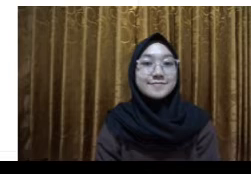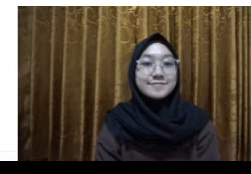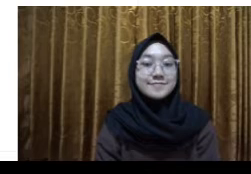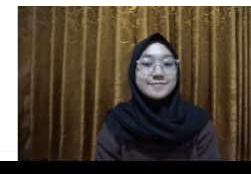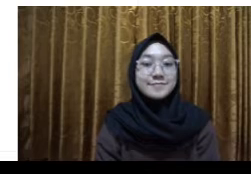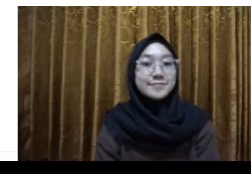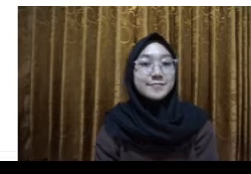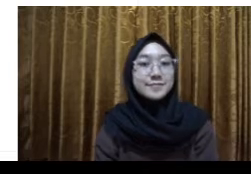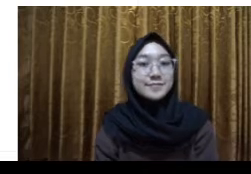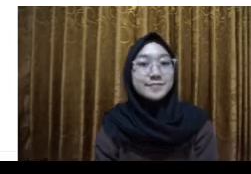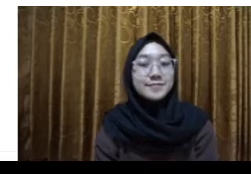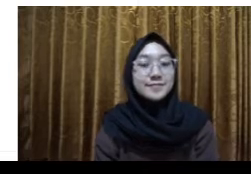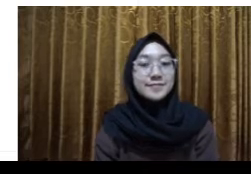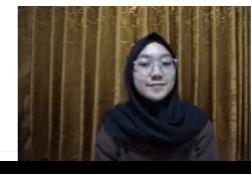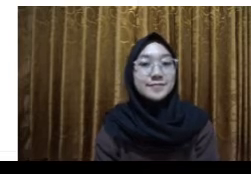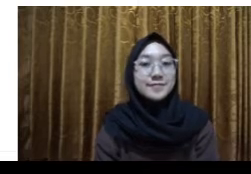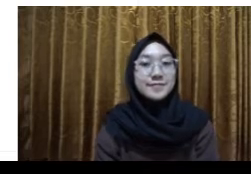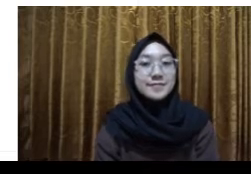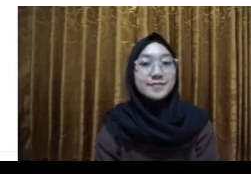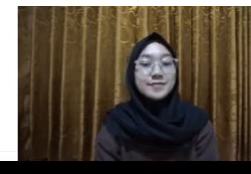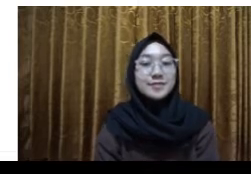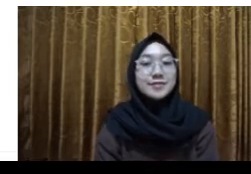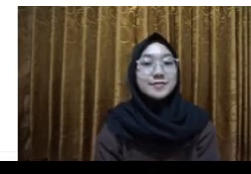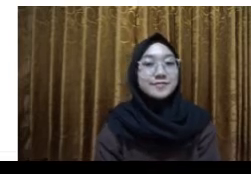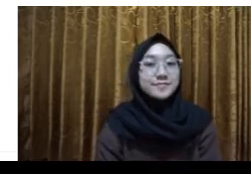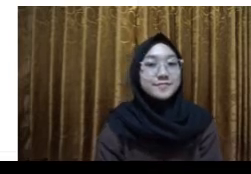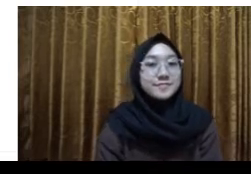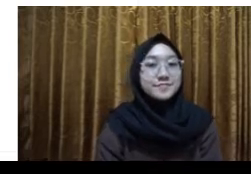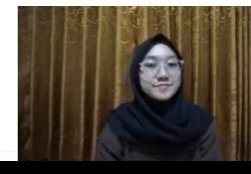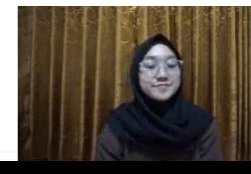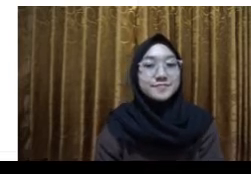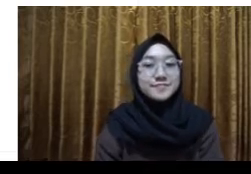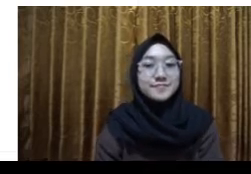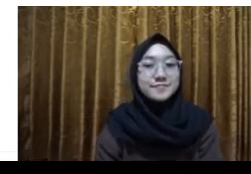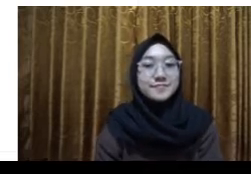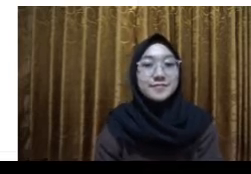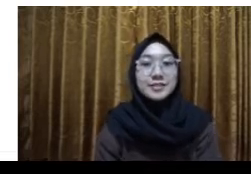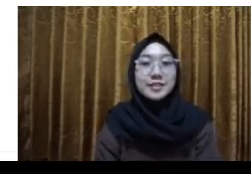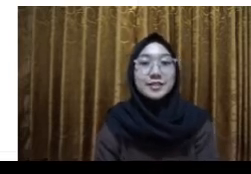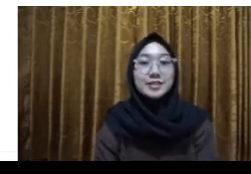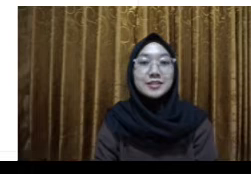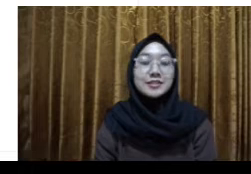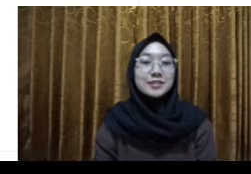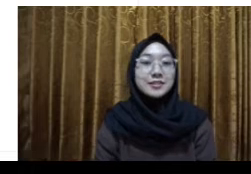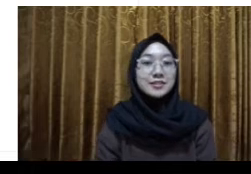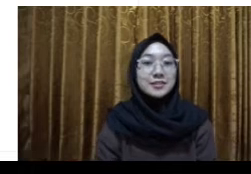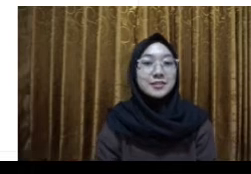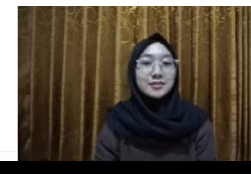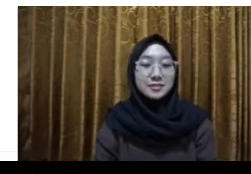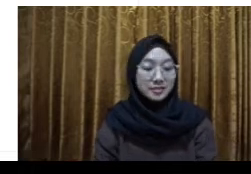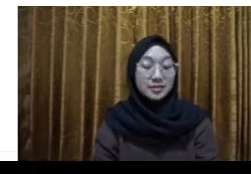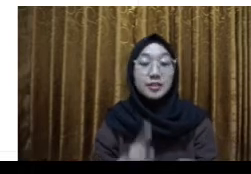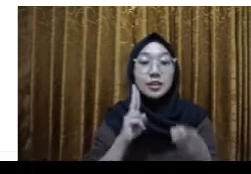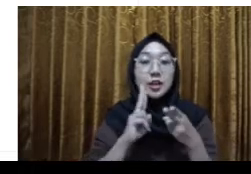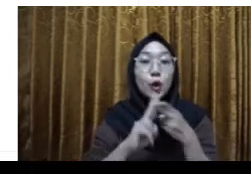Pendidikan, Kepemimpinan dan Olahraga. Sekolah luar biasa Niger 11 Badan, Jalan Bypass Gura Mail. Nah, tadi kita